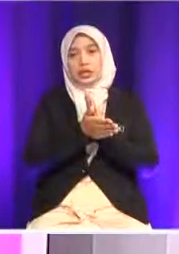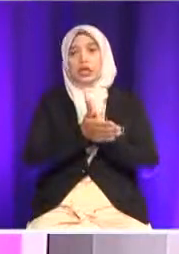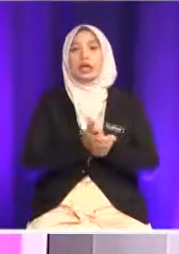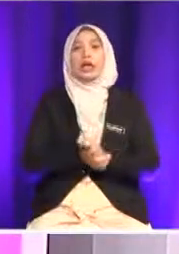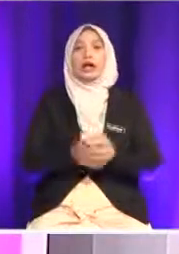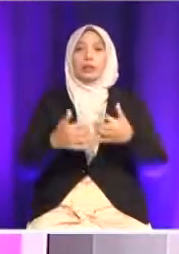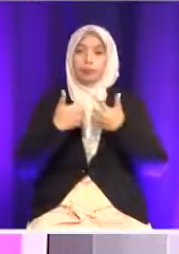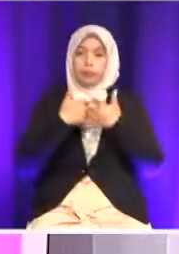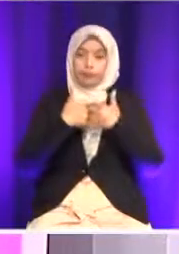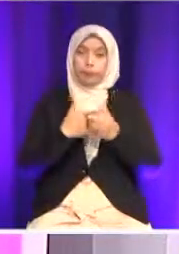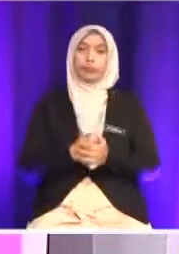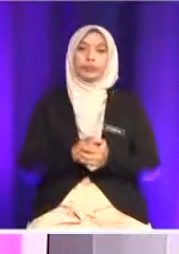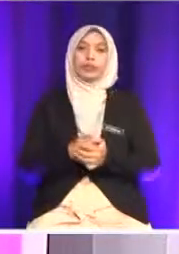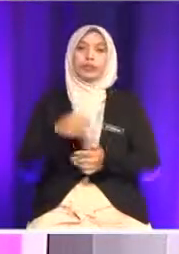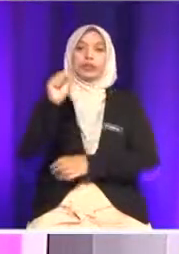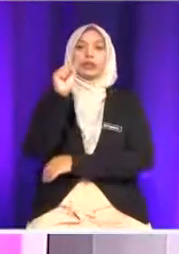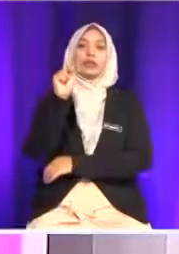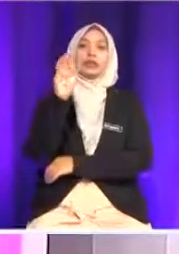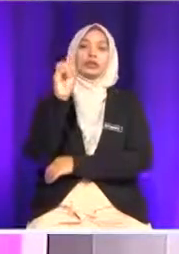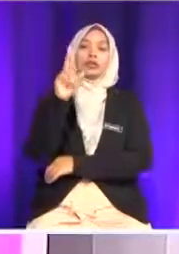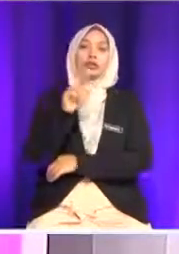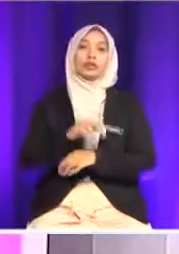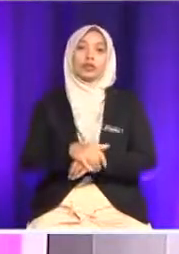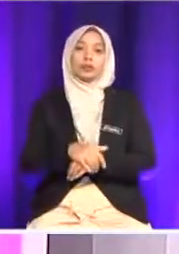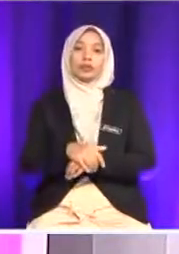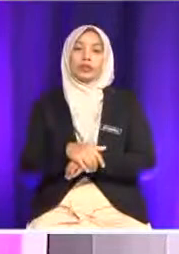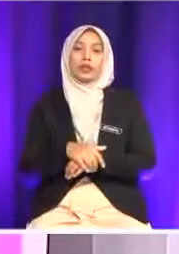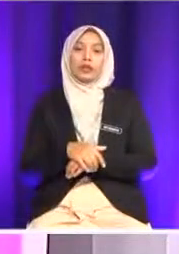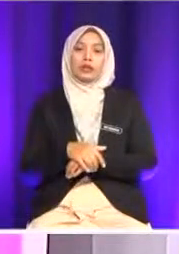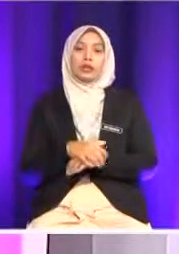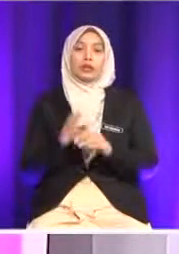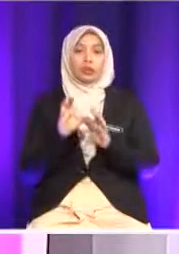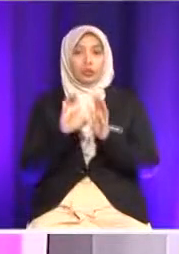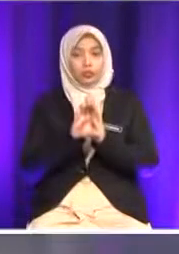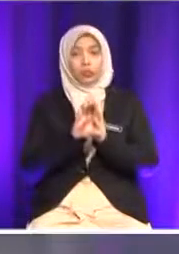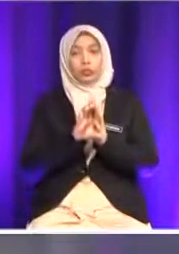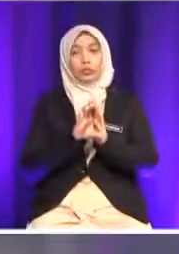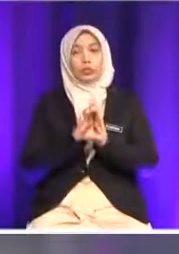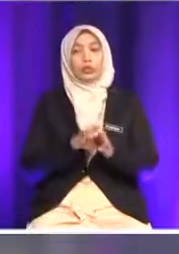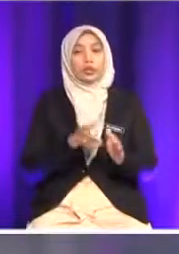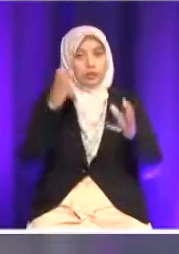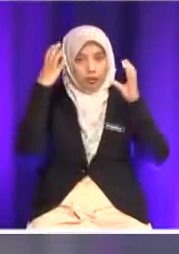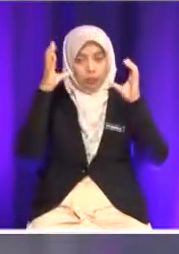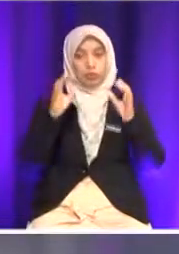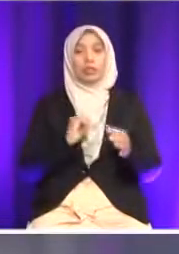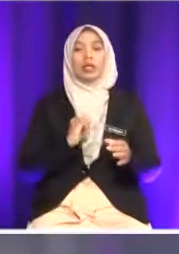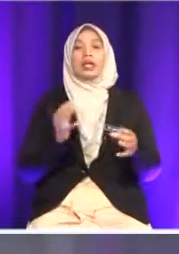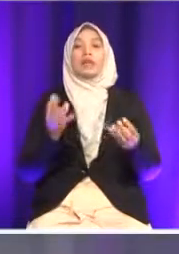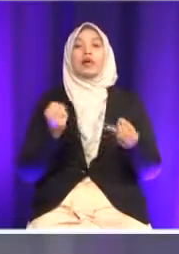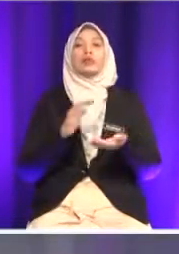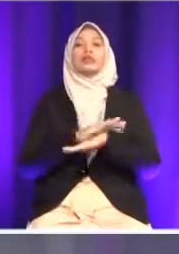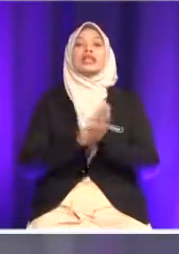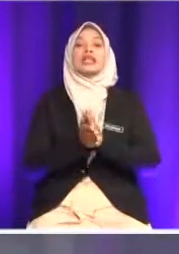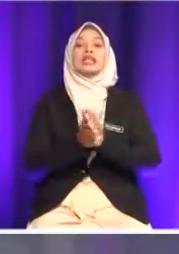itu adalah sangat salah satu mau bantu lah suka kadang pelajar kita tak tahu contoh Cikgu Saya mau jadi eee dokter ataupun